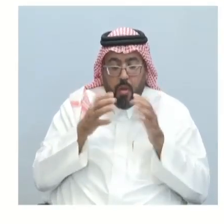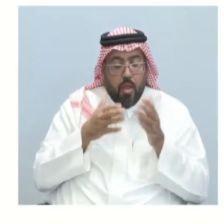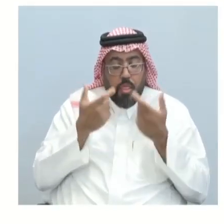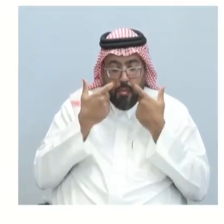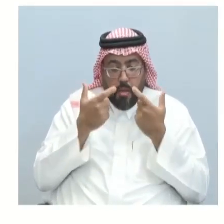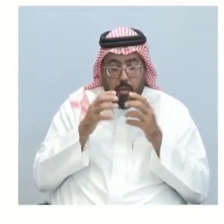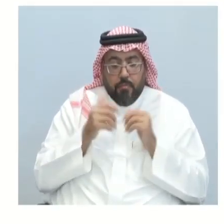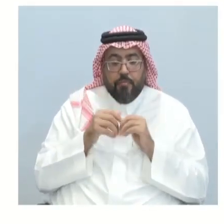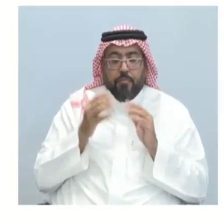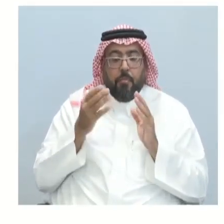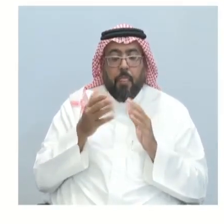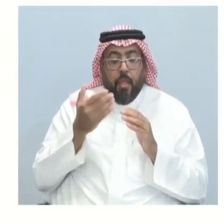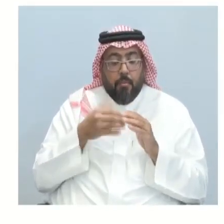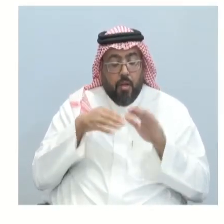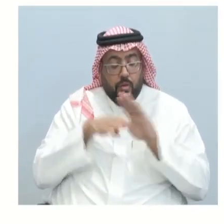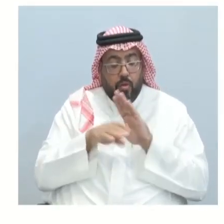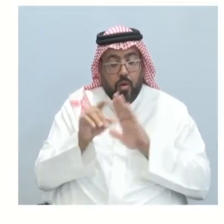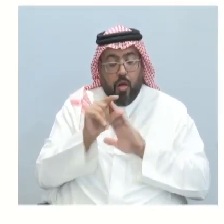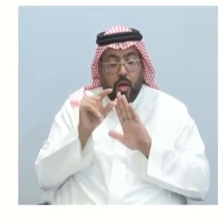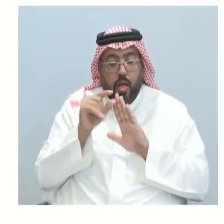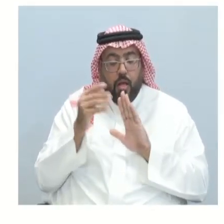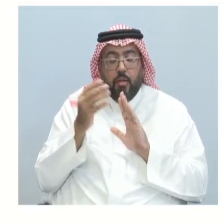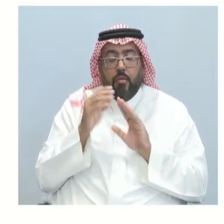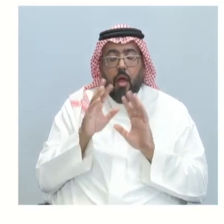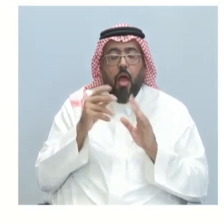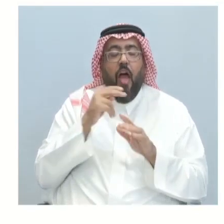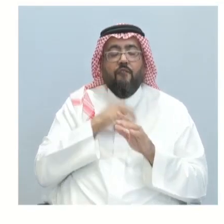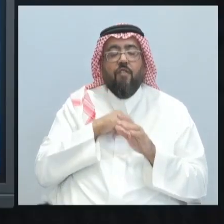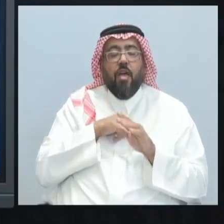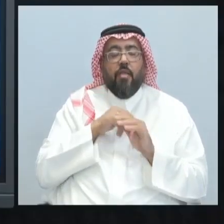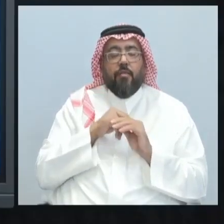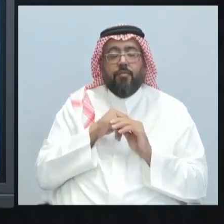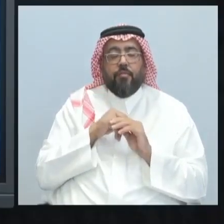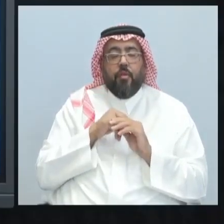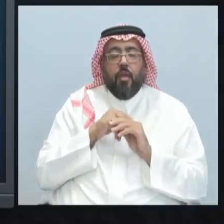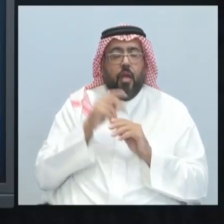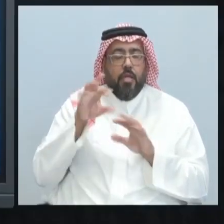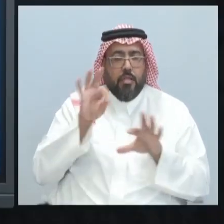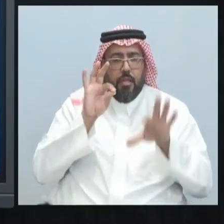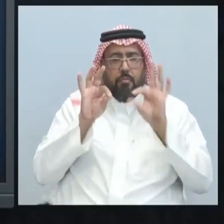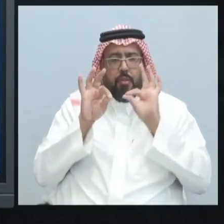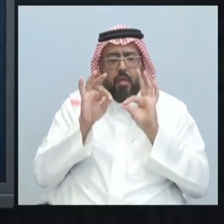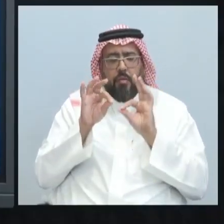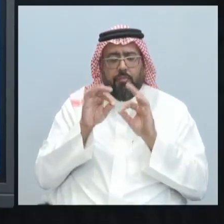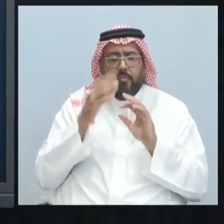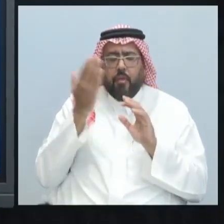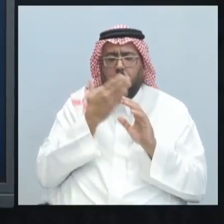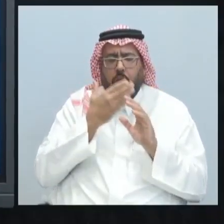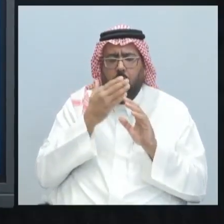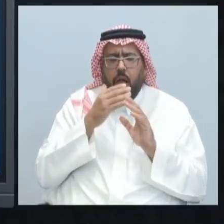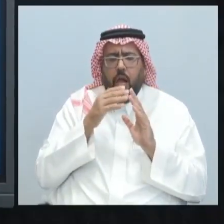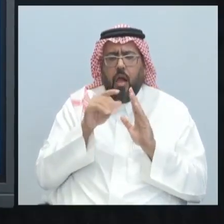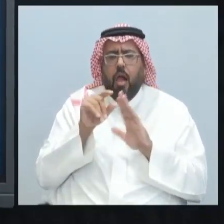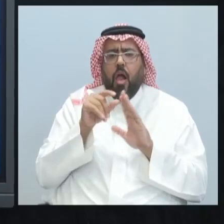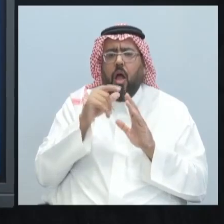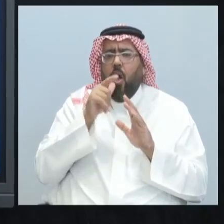قبل ان نقرا ابنائي اريد ان اسمع منكم ما الفوائد التي نستنبط من خلال هذا